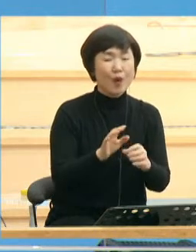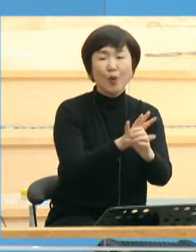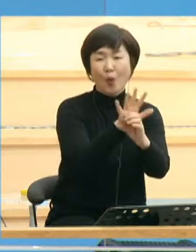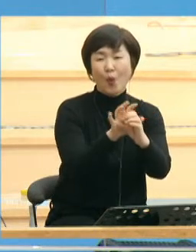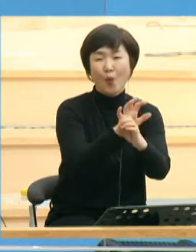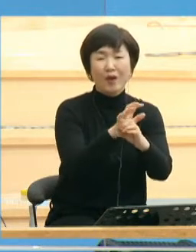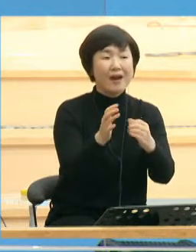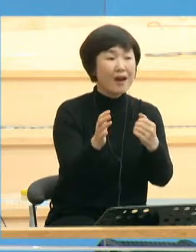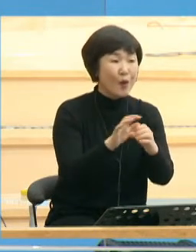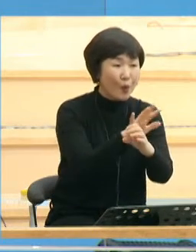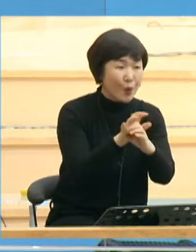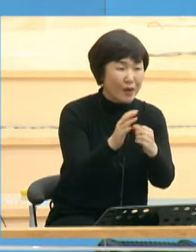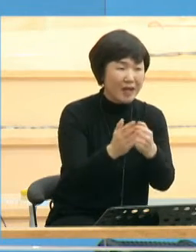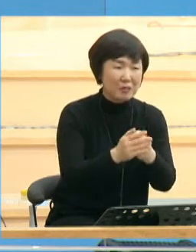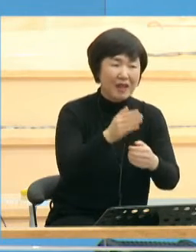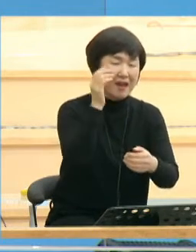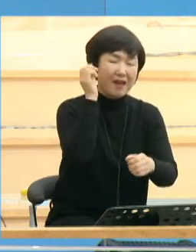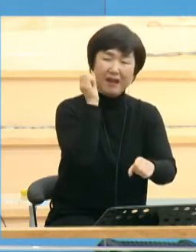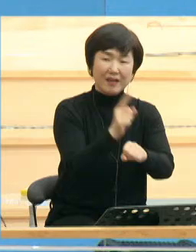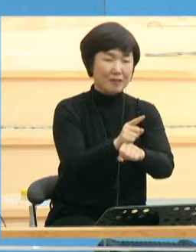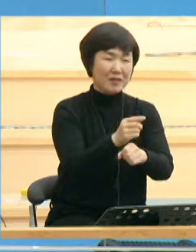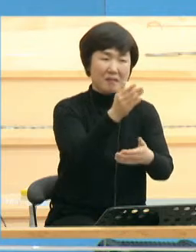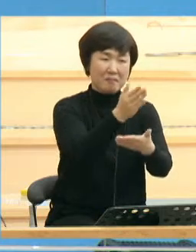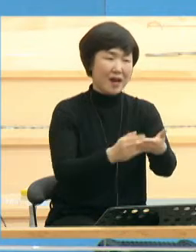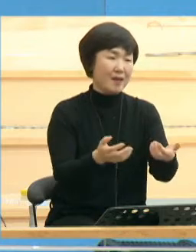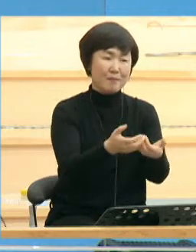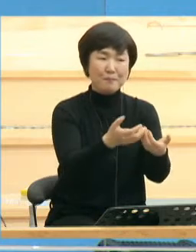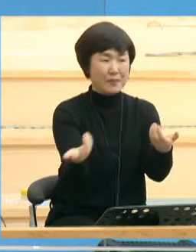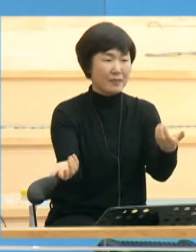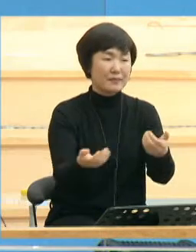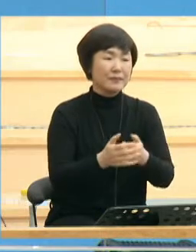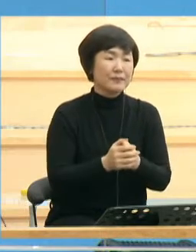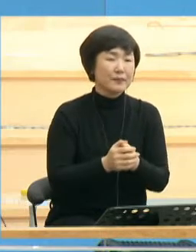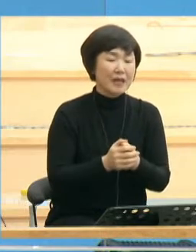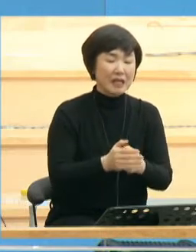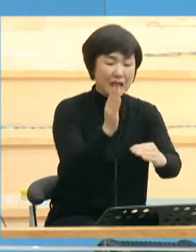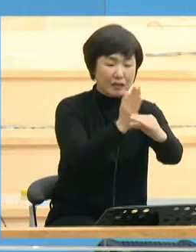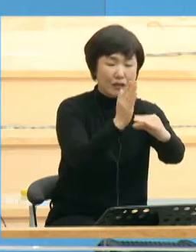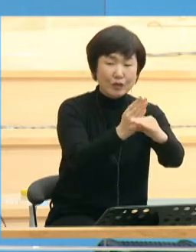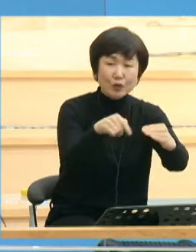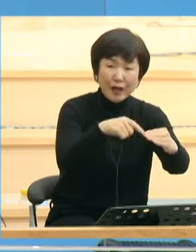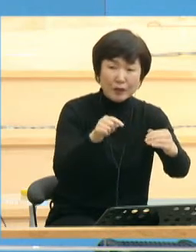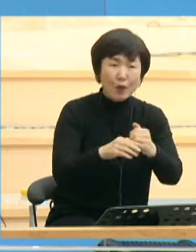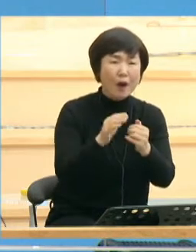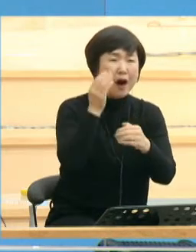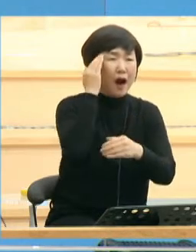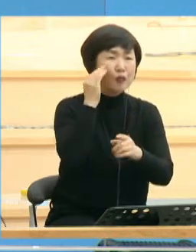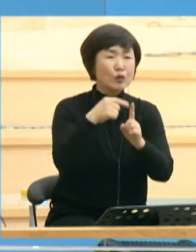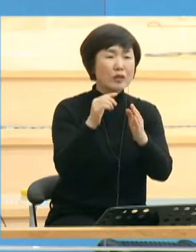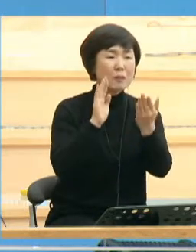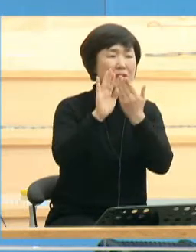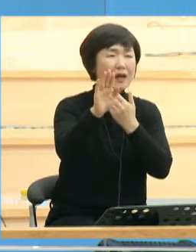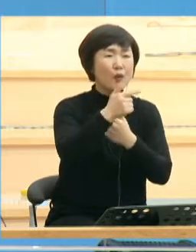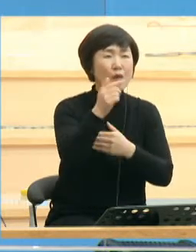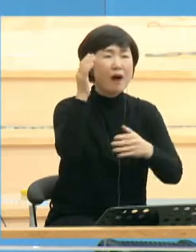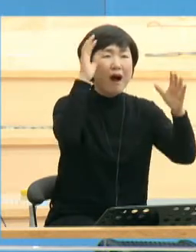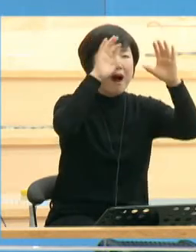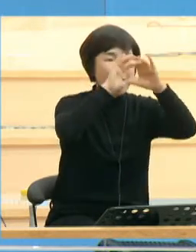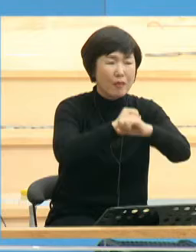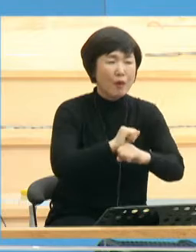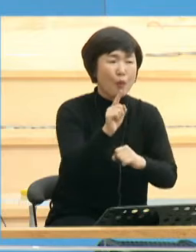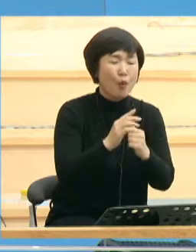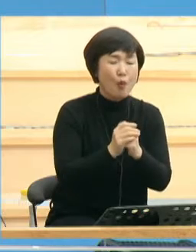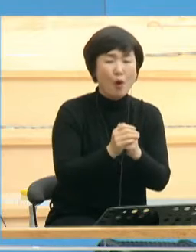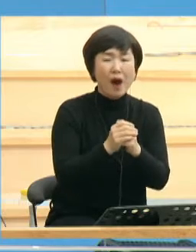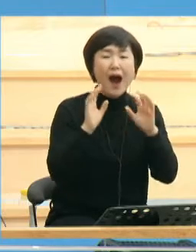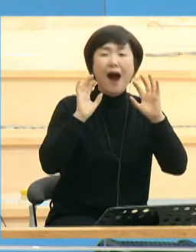이미 이미 반토막이 났어요 그런데 그 중에서도 한국교회의 미래를 가장 어둡게 만든 게 뭐냐 그게 바로 주일학교